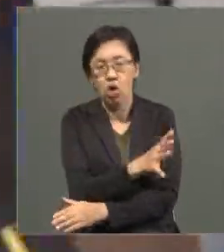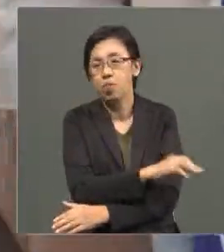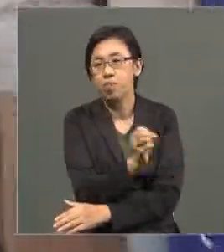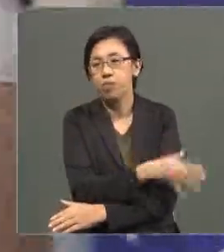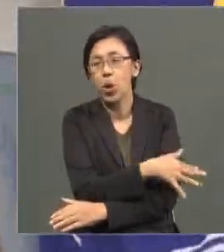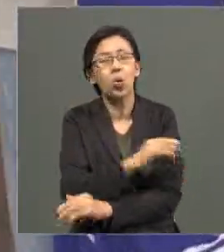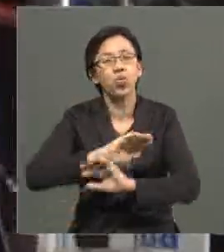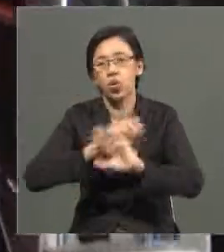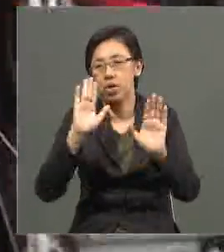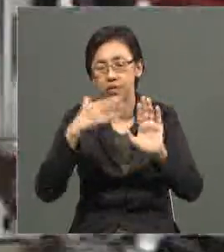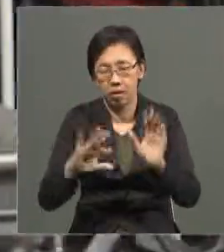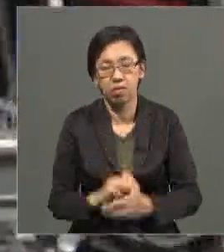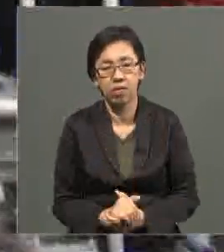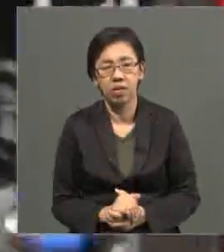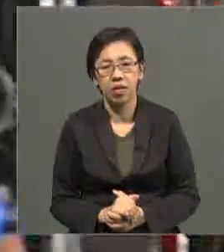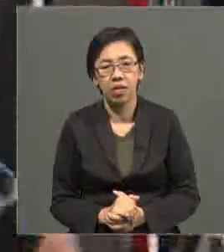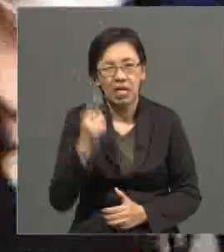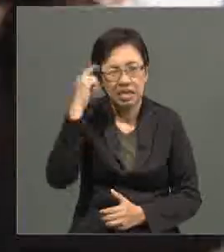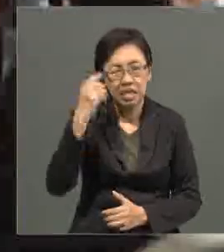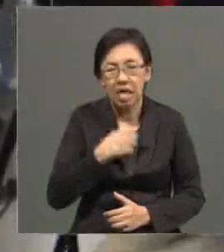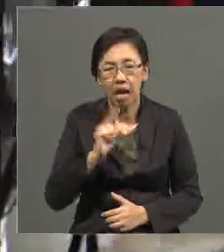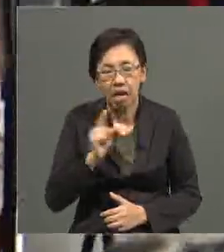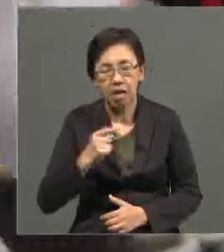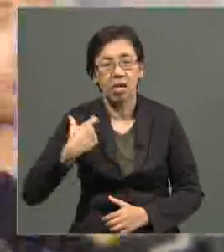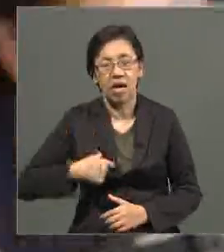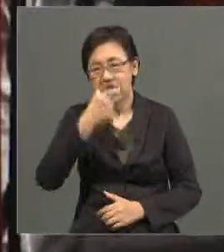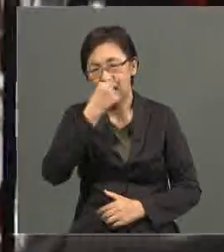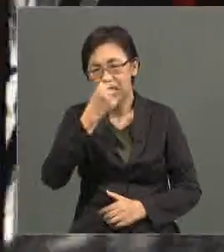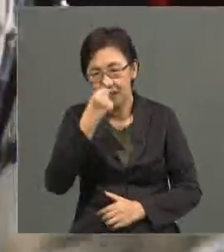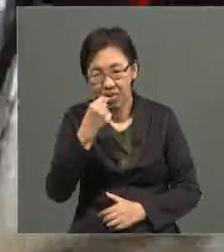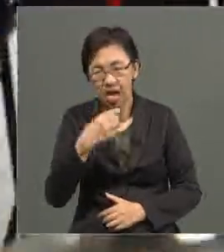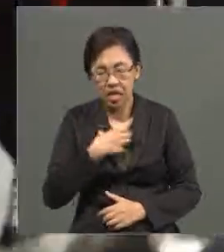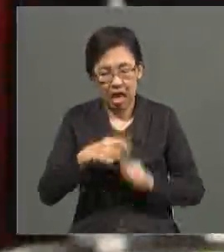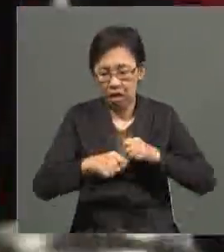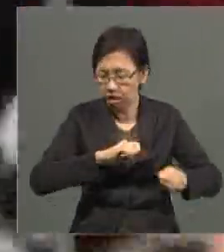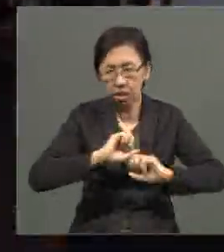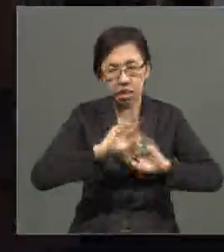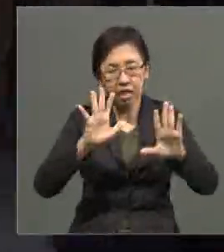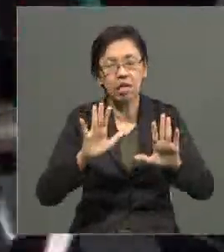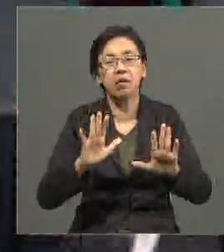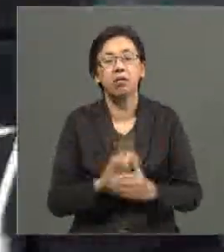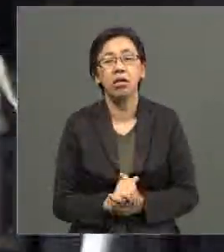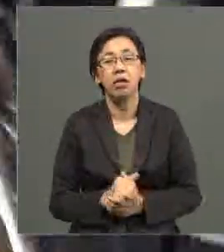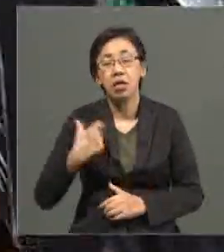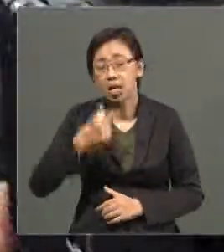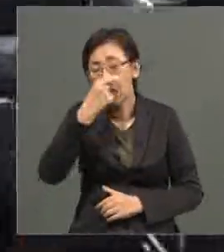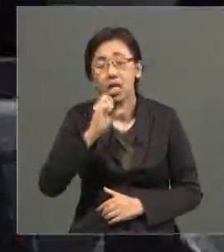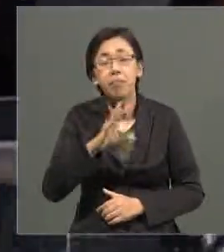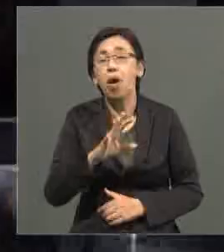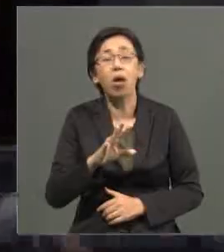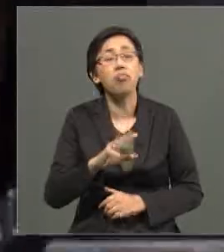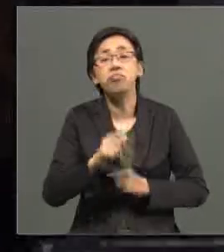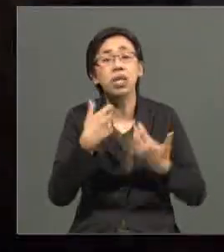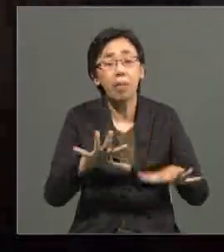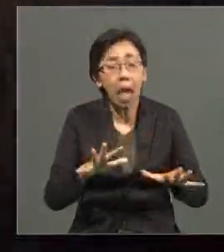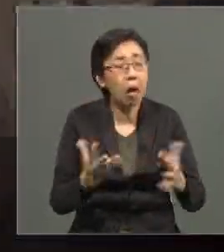โดยอัตโนมัติอยู่แล้วแต่เจอ้อยเขาต้องการให้ทนายตั้มเนี่ยมาทำล้ายให้เห็นต่อหน้าเพื่อความสบายใจแต่ทนายตั้มกลับบอกว่าทำลายไปแล้วโดยที่ไม่ได้